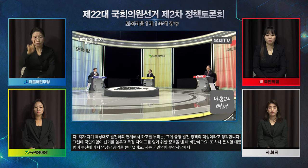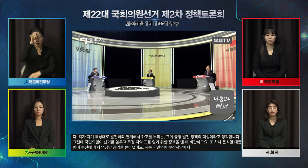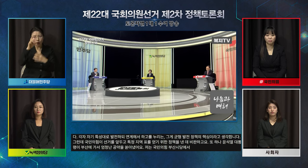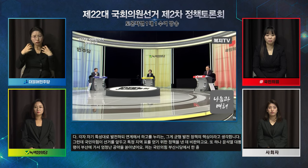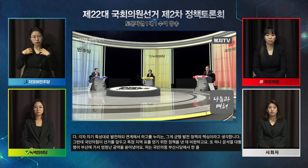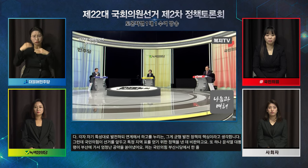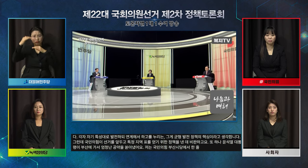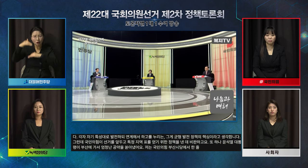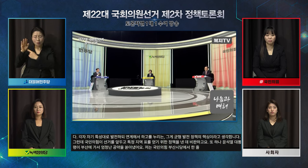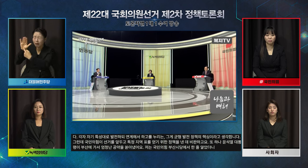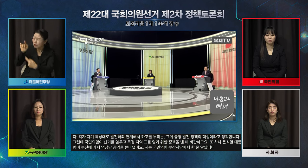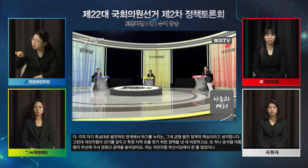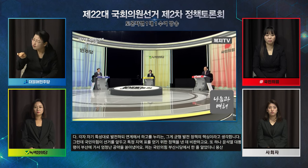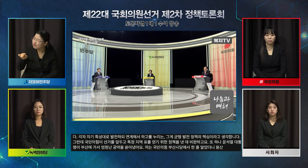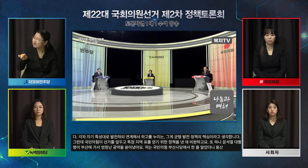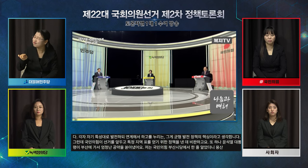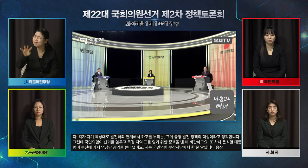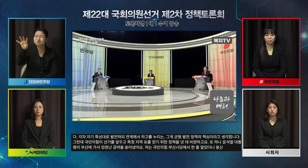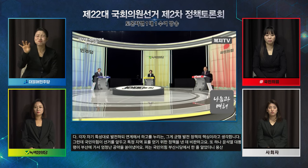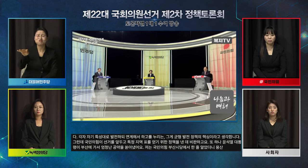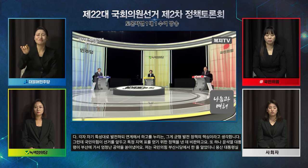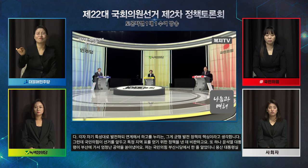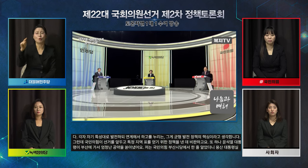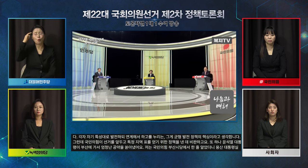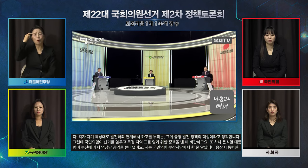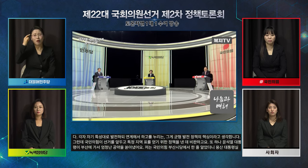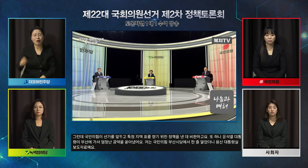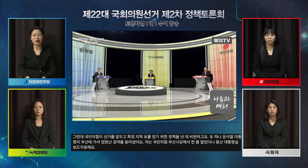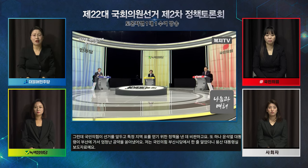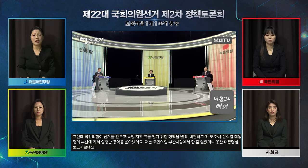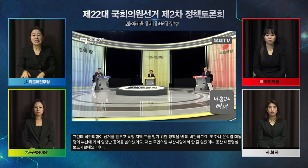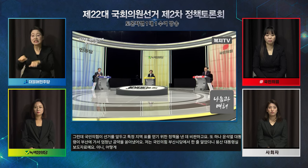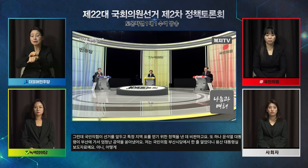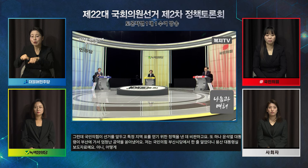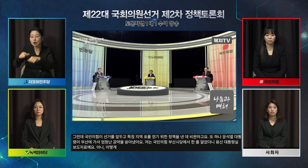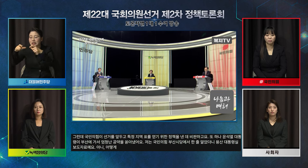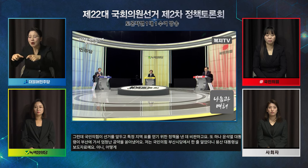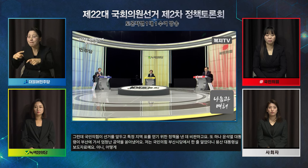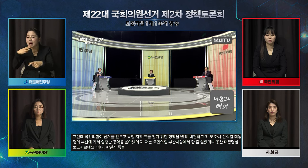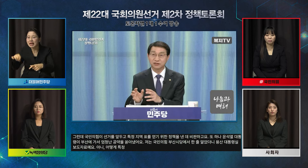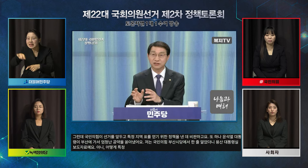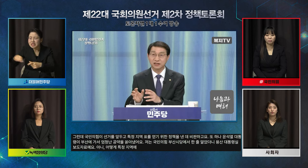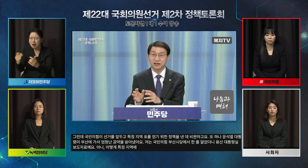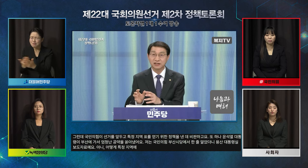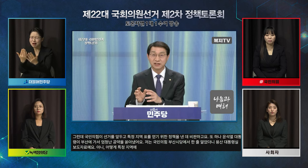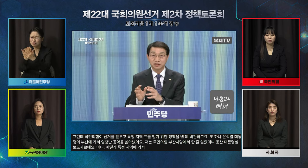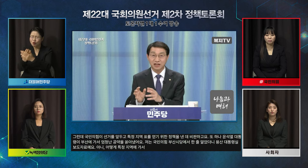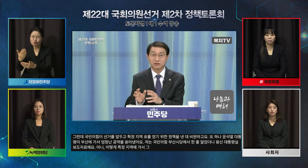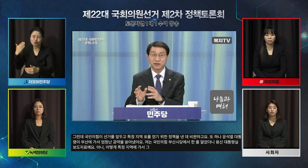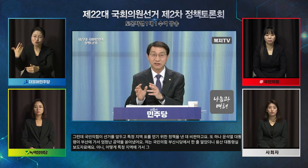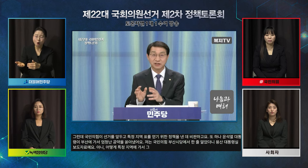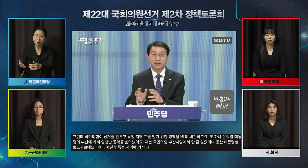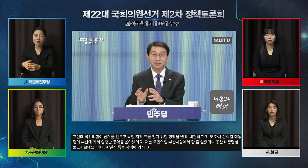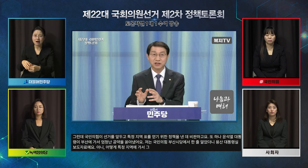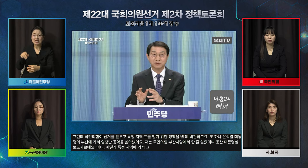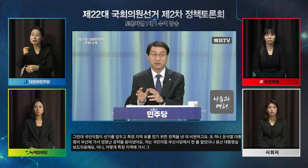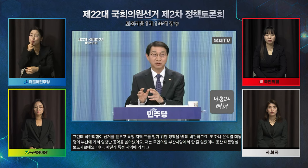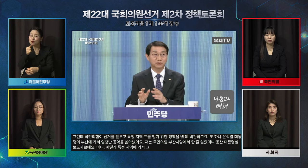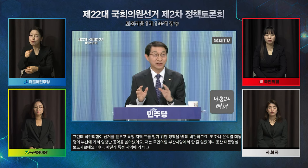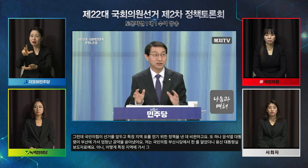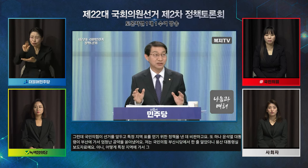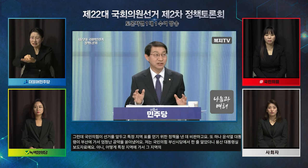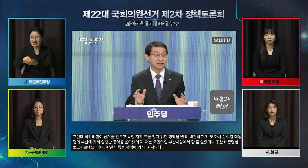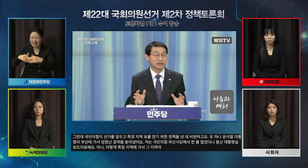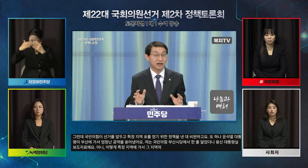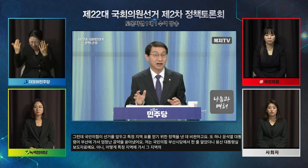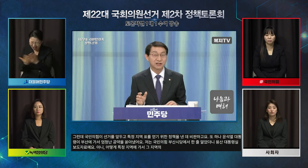보도자료예요. 아니 어떻게 특정 지역에 가서 그 지역에 자그마한 현안 사업까지